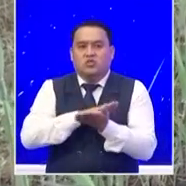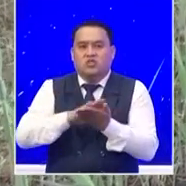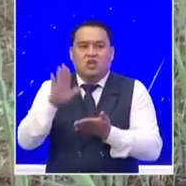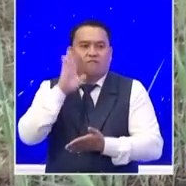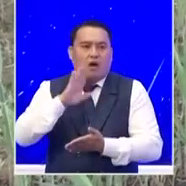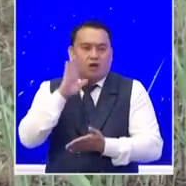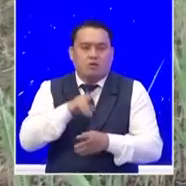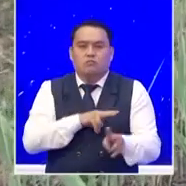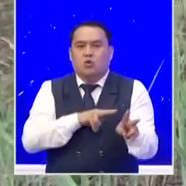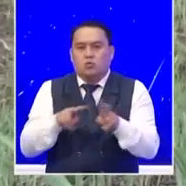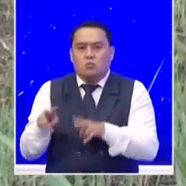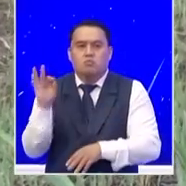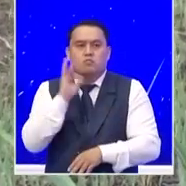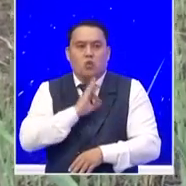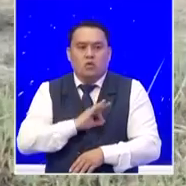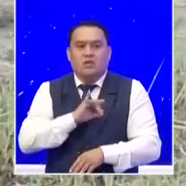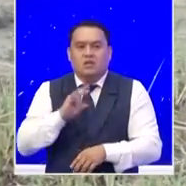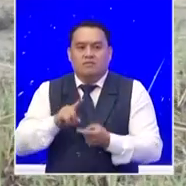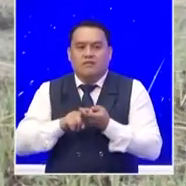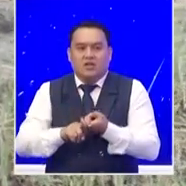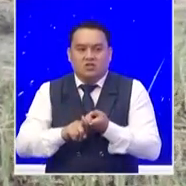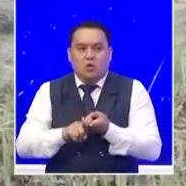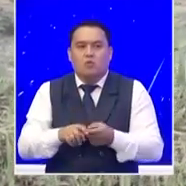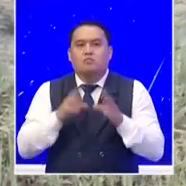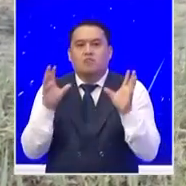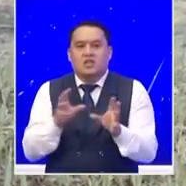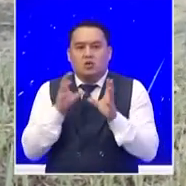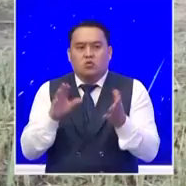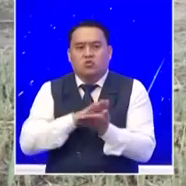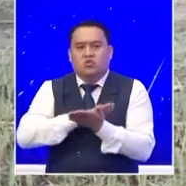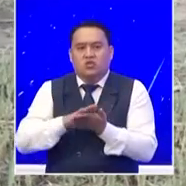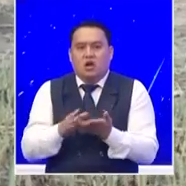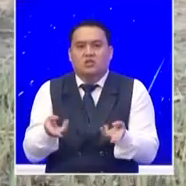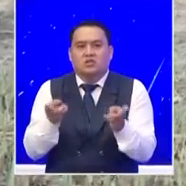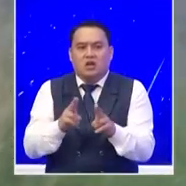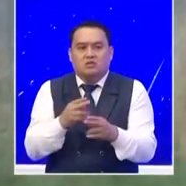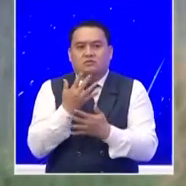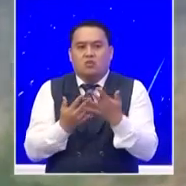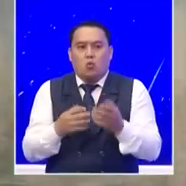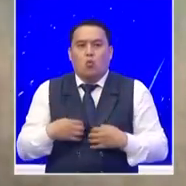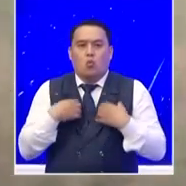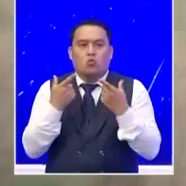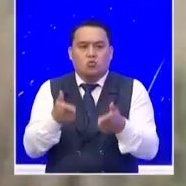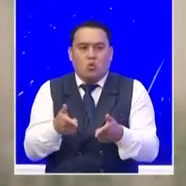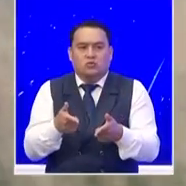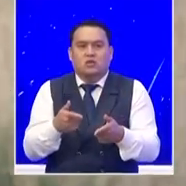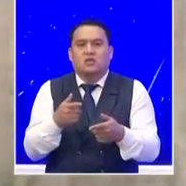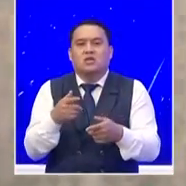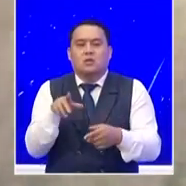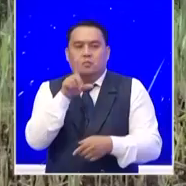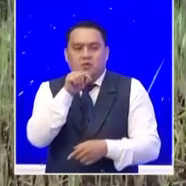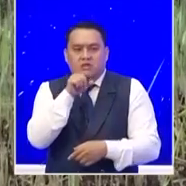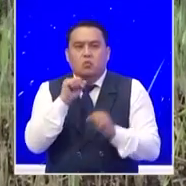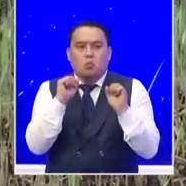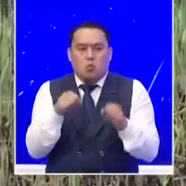водоемы» следят природопользователи и инспекторы и за чистотой береговой линии. Брошенные сети представляют угрозу и гнездящимся птицам. В них